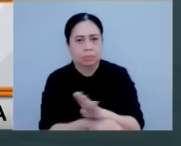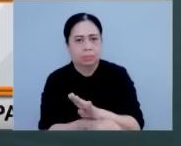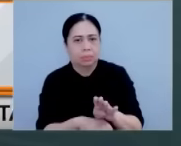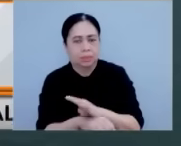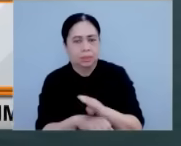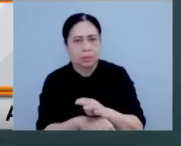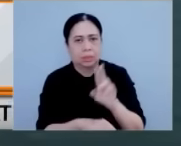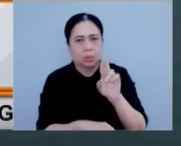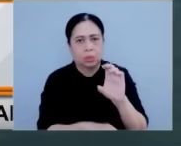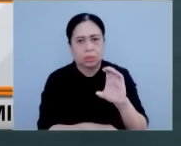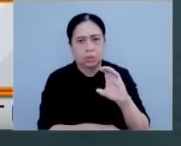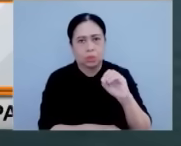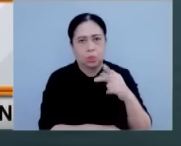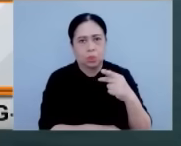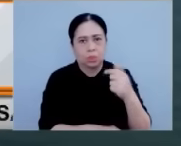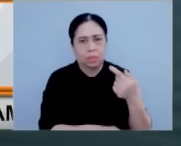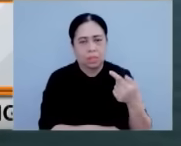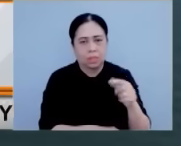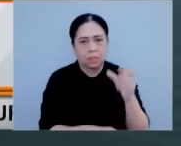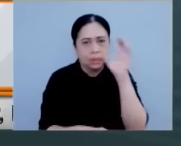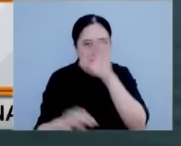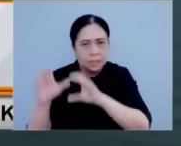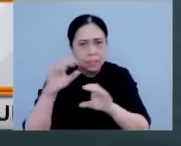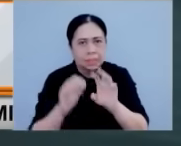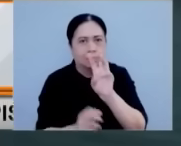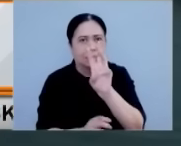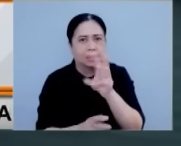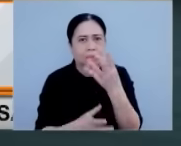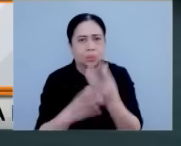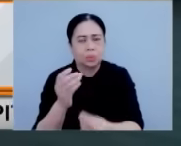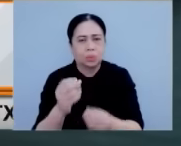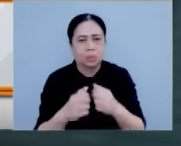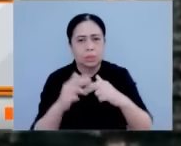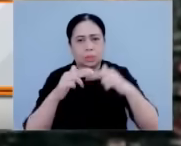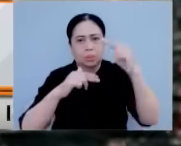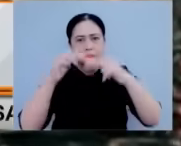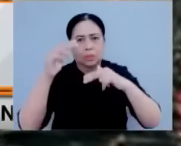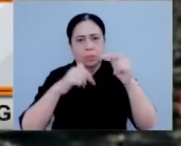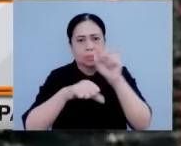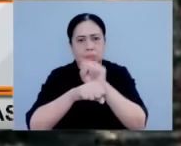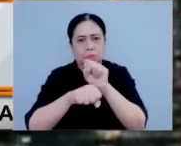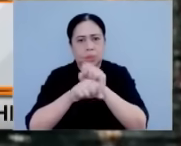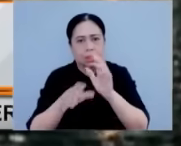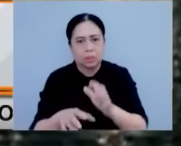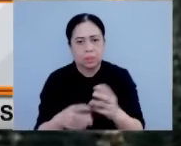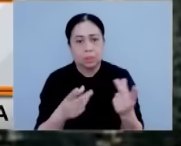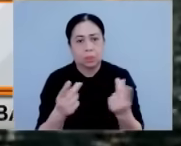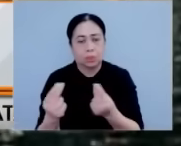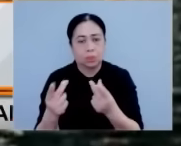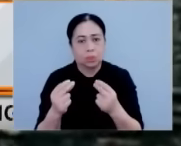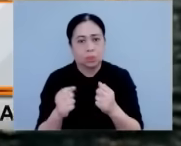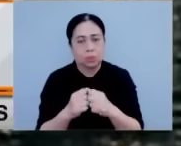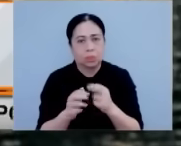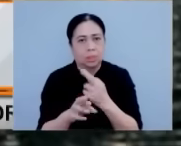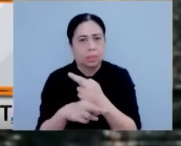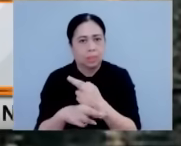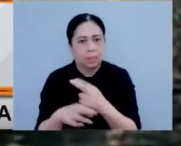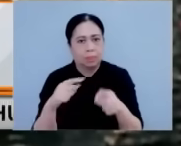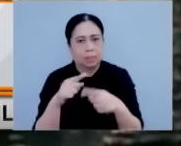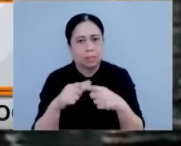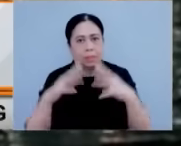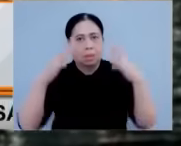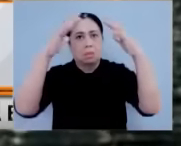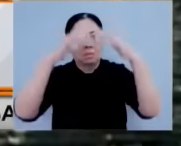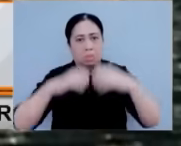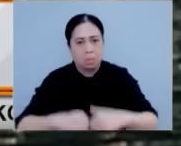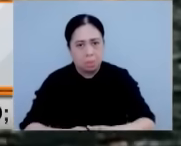at Maryland State Police sa paghahanap sa anim na nawawalang construction workers. Nagsasagawa sila ng road repair bago sumalpok ang cargo ship na